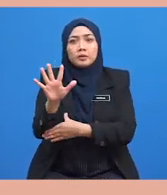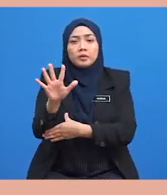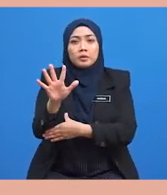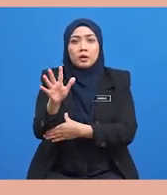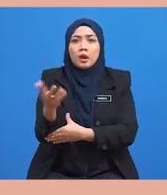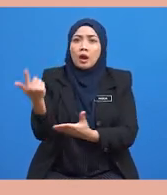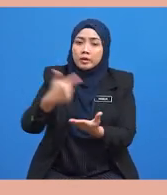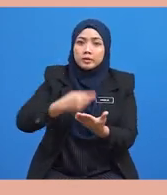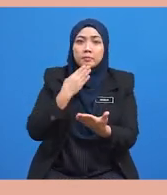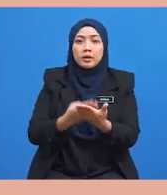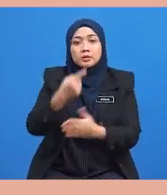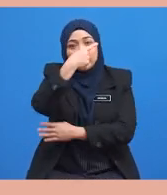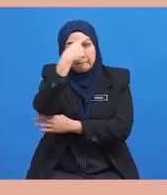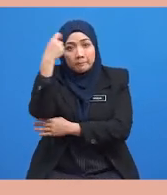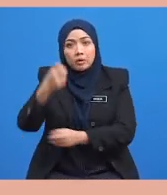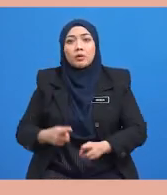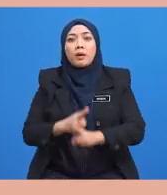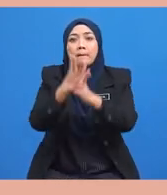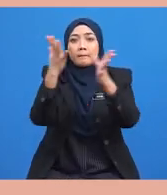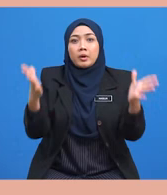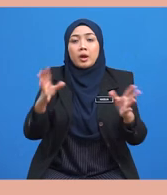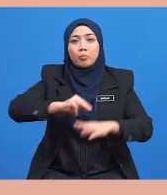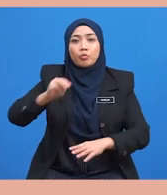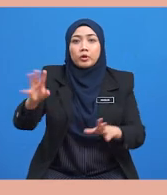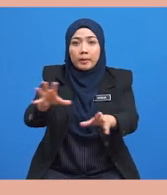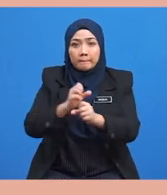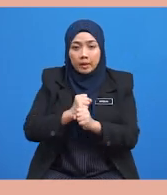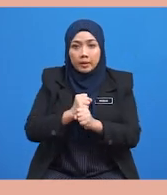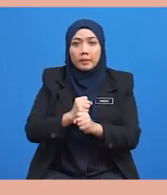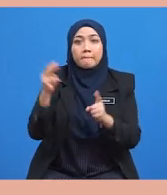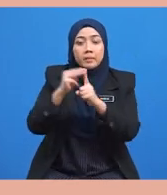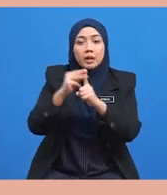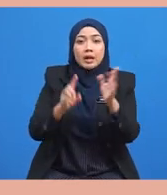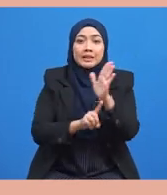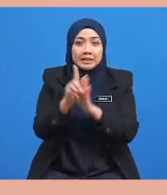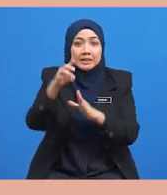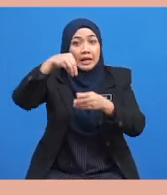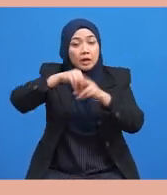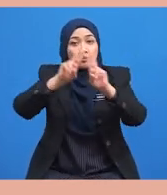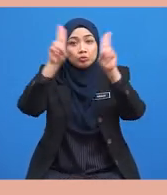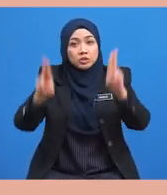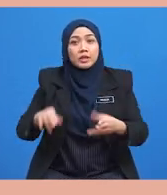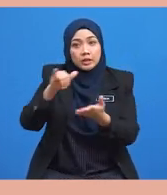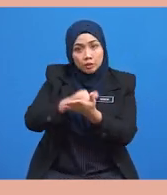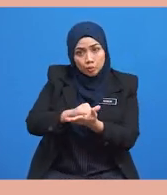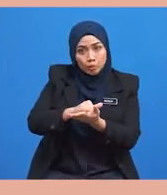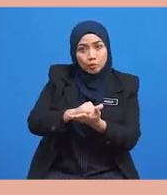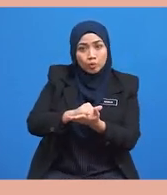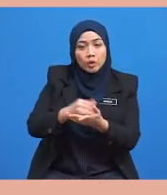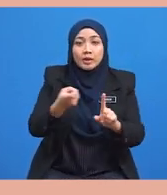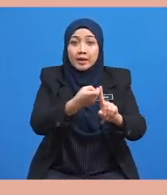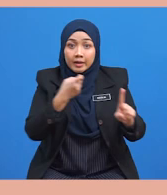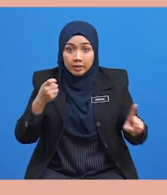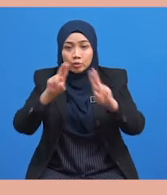lebih baik kerana ramai murid mendapat markah tinggi dalam ujian tersebut berbanding dengan ujian